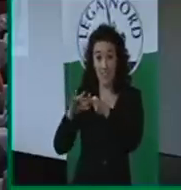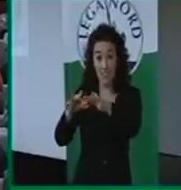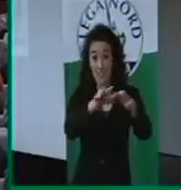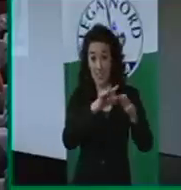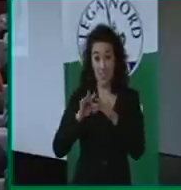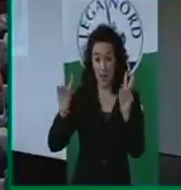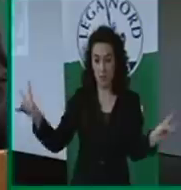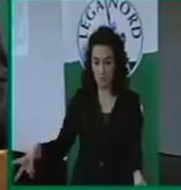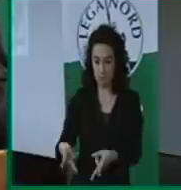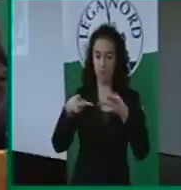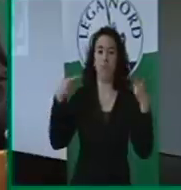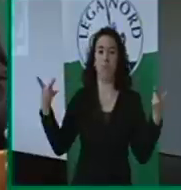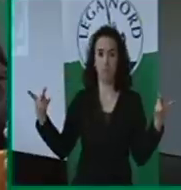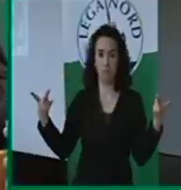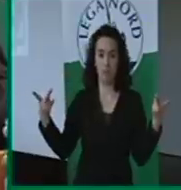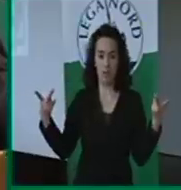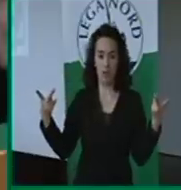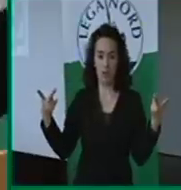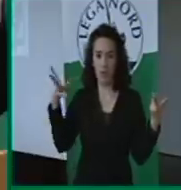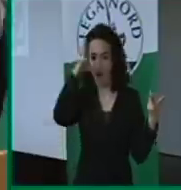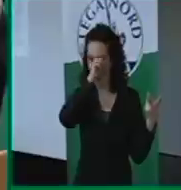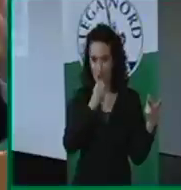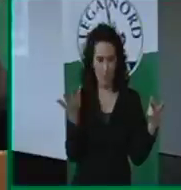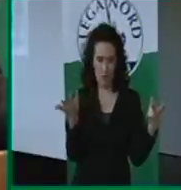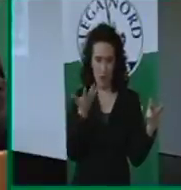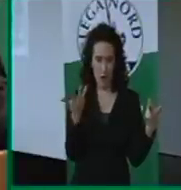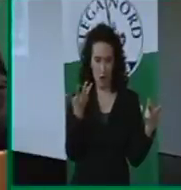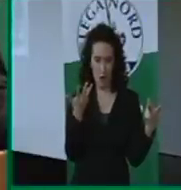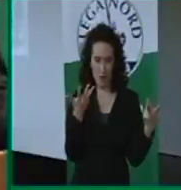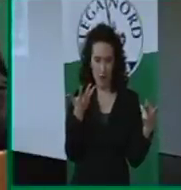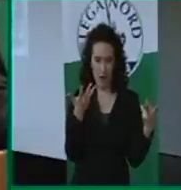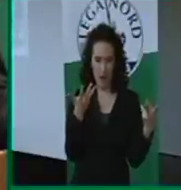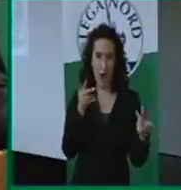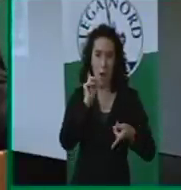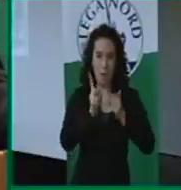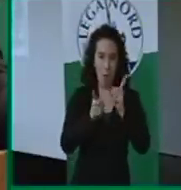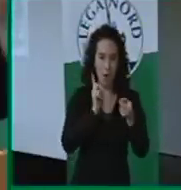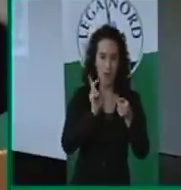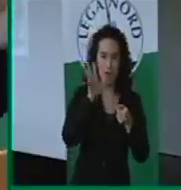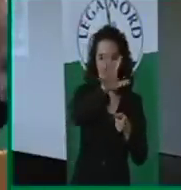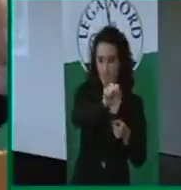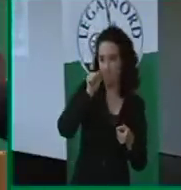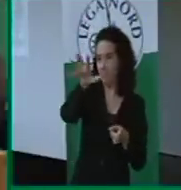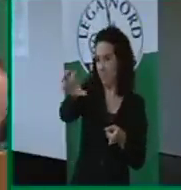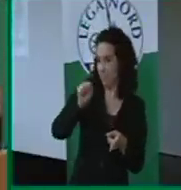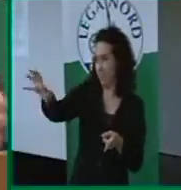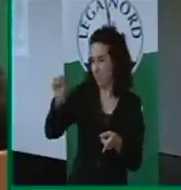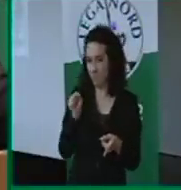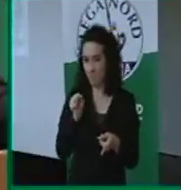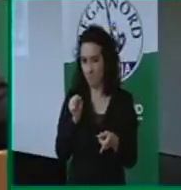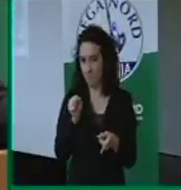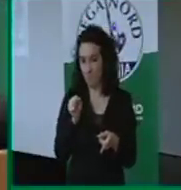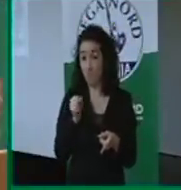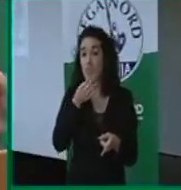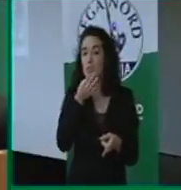momento stesso in cui viene fuori la verità su tutto quello che è successo li vanno a prendere casa per casa per cui devono solo sperare che